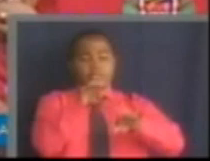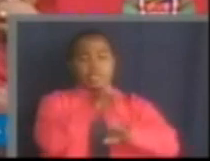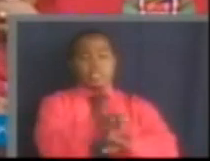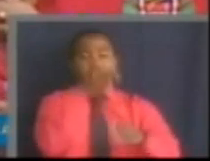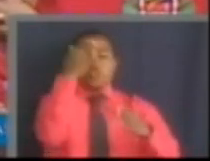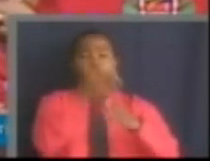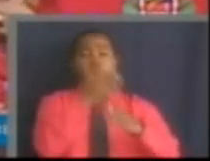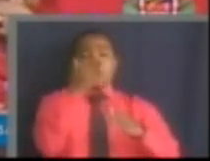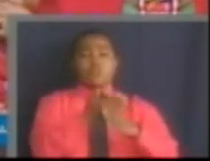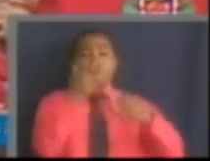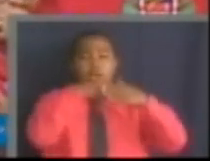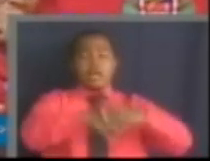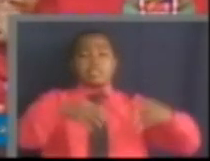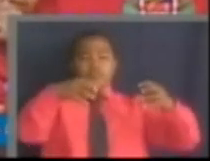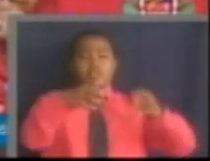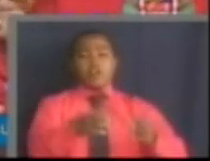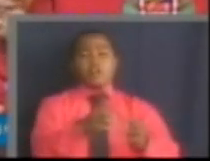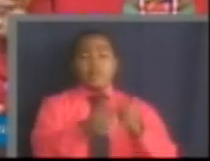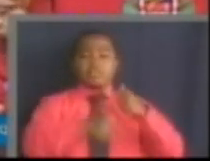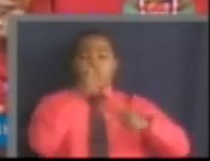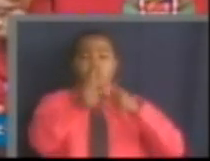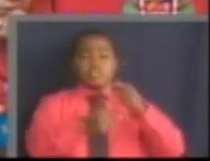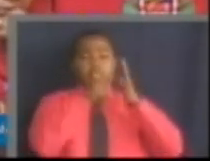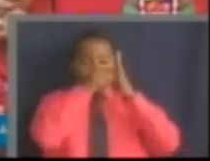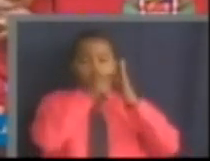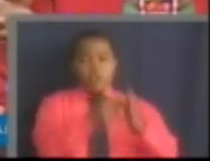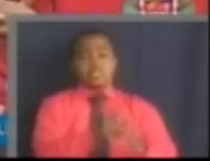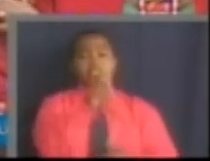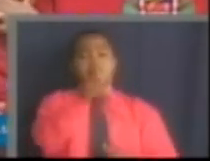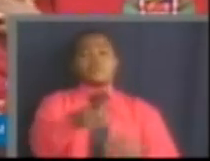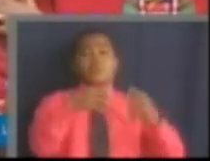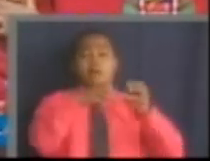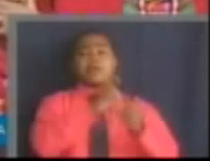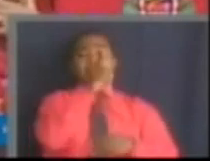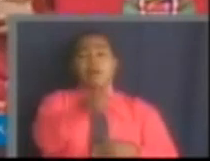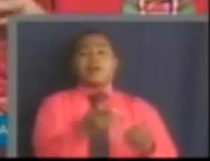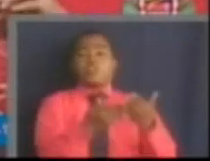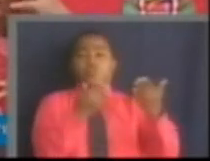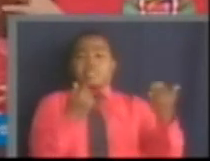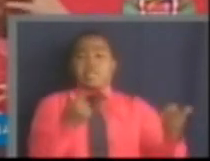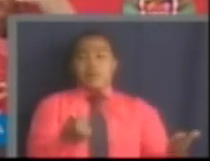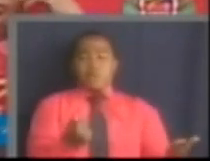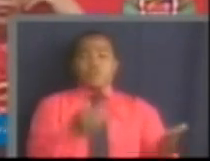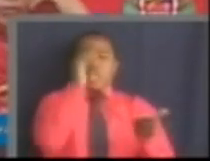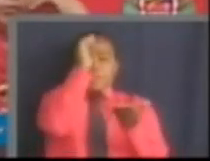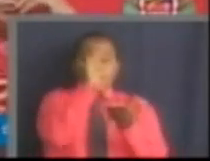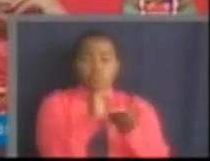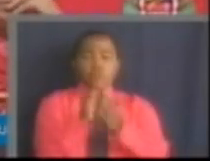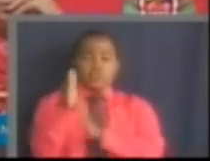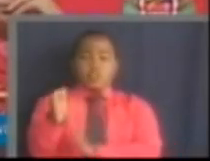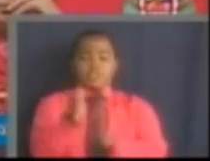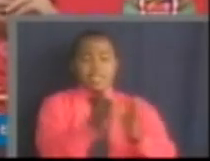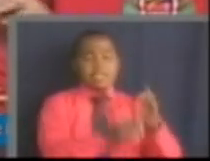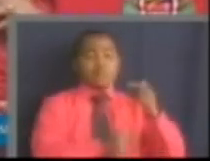kwenye vikao vya kamati vinavyoendelea unaonyesha kwamba zipo kamati ambazo kwa sababu ya kasoro za utaratibu wa